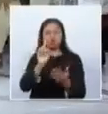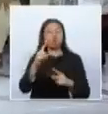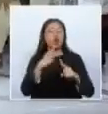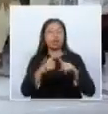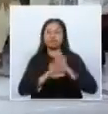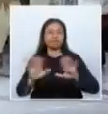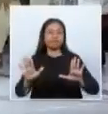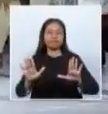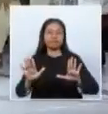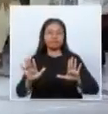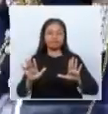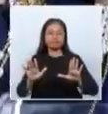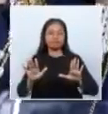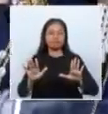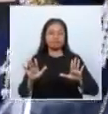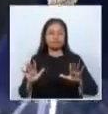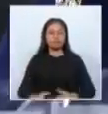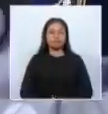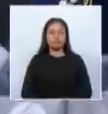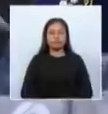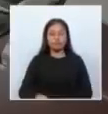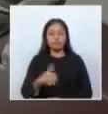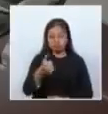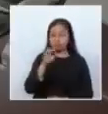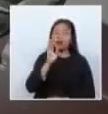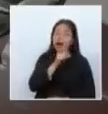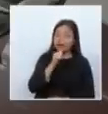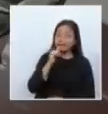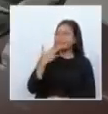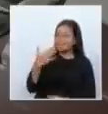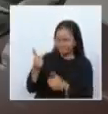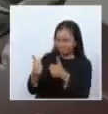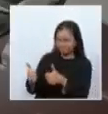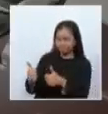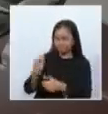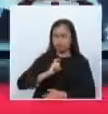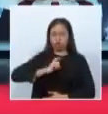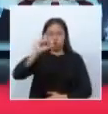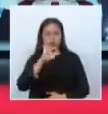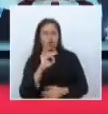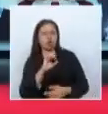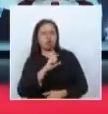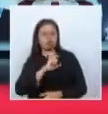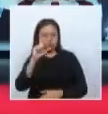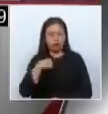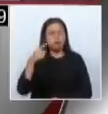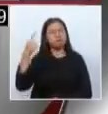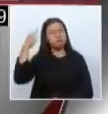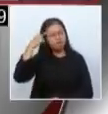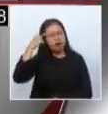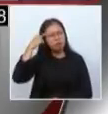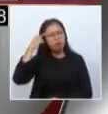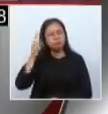masih relatif santun kepada Pak Prabowo gitu ya. Nah, itu dianggap negatif, dianggap Pak Prabowo seolah